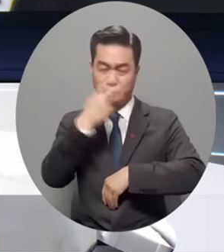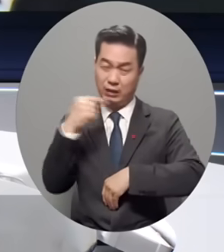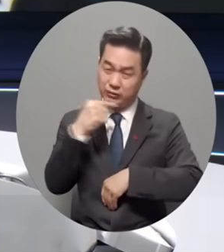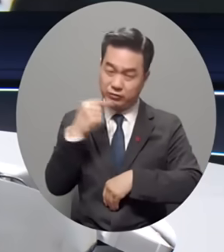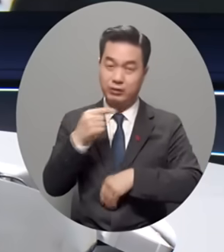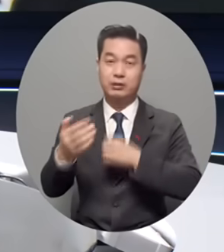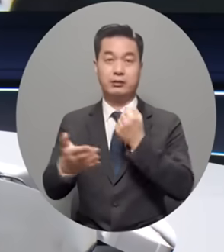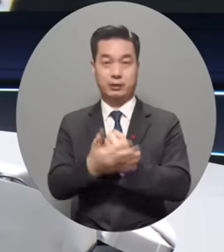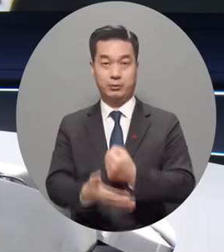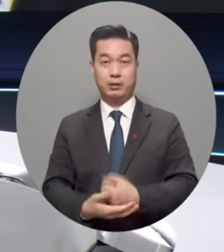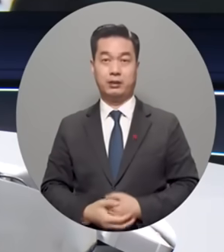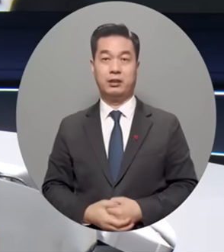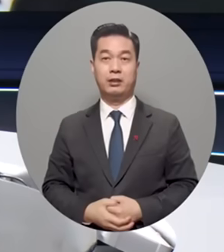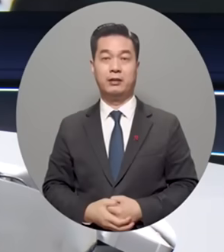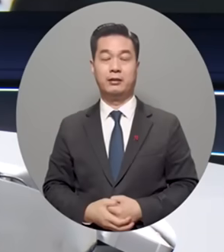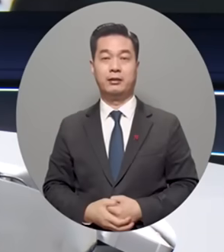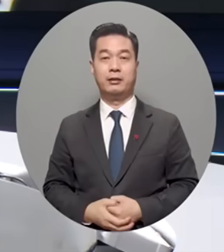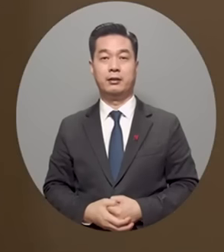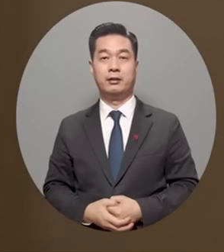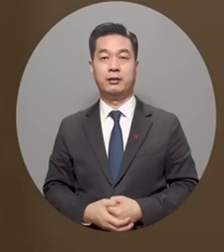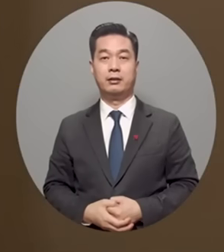이어서 구나영 기자입니다.